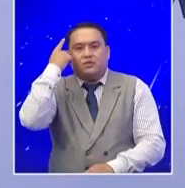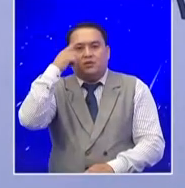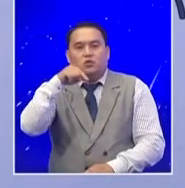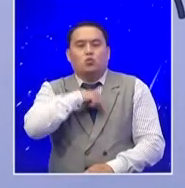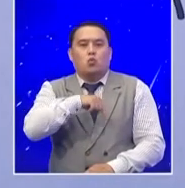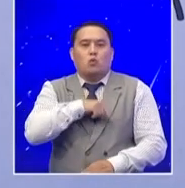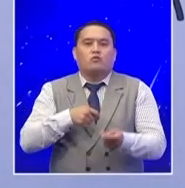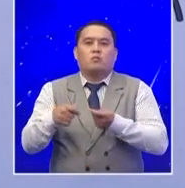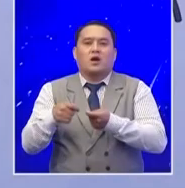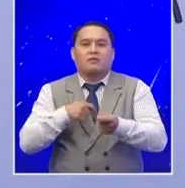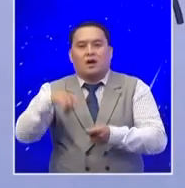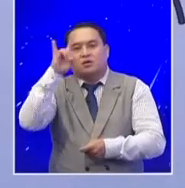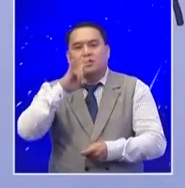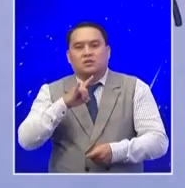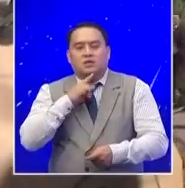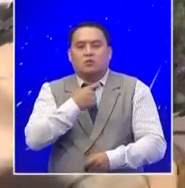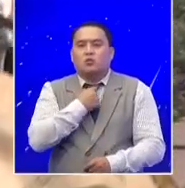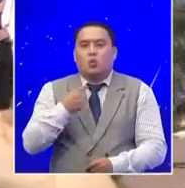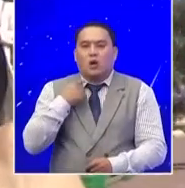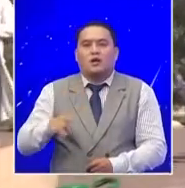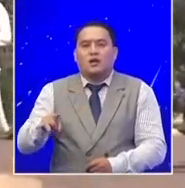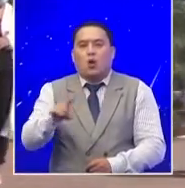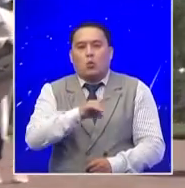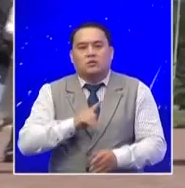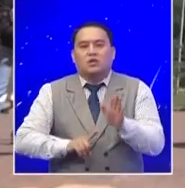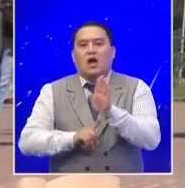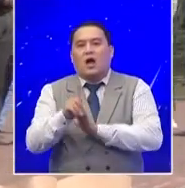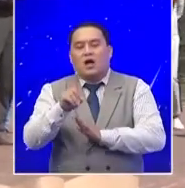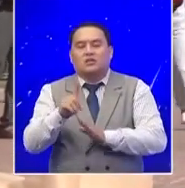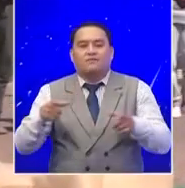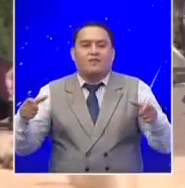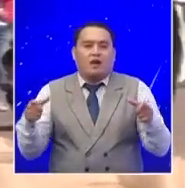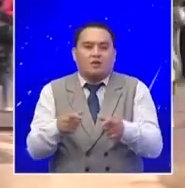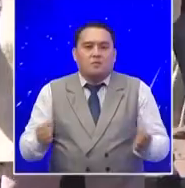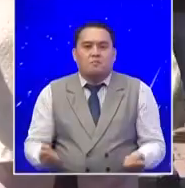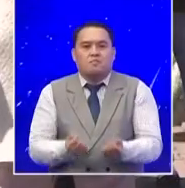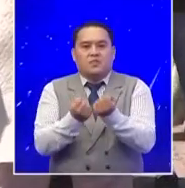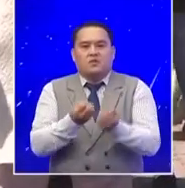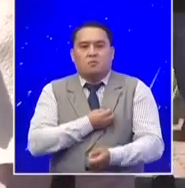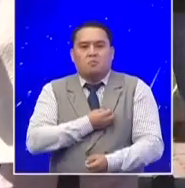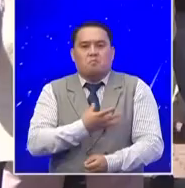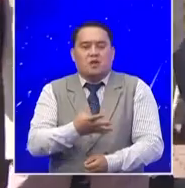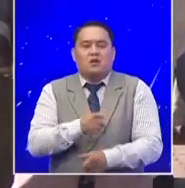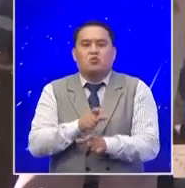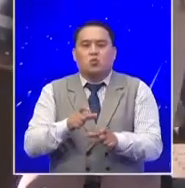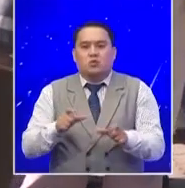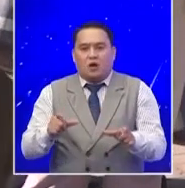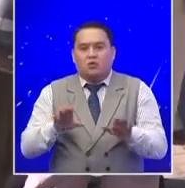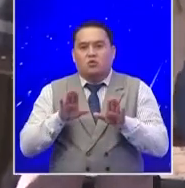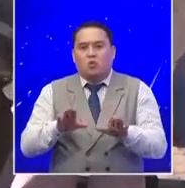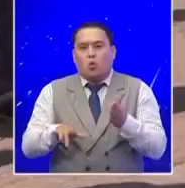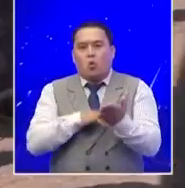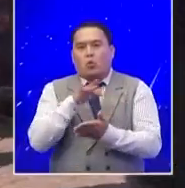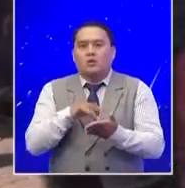Духовного управления мусульман Казахстана по Талдыкурганскому региону с начала периода карантина при поддержке меценатов и неравнодушных людей только по